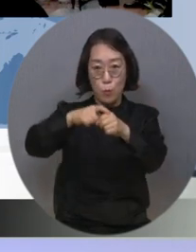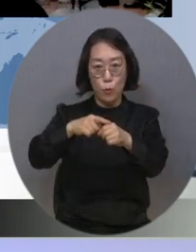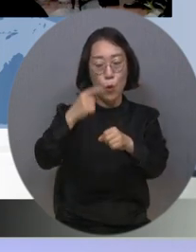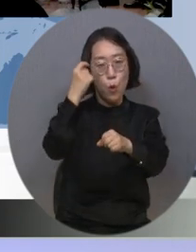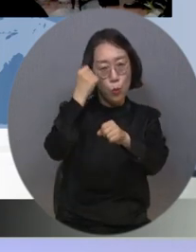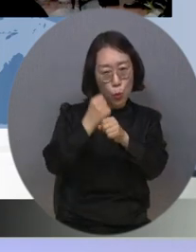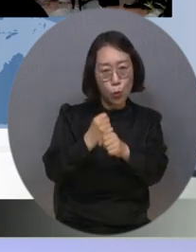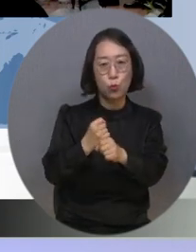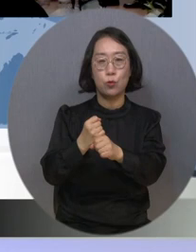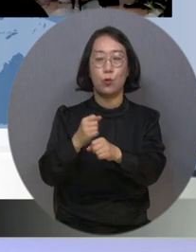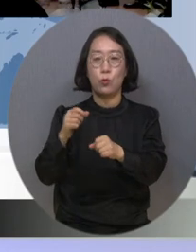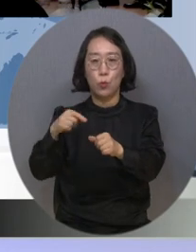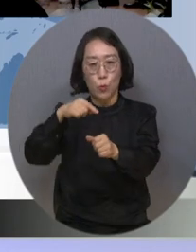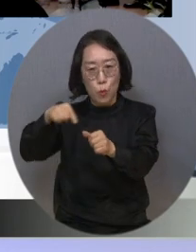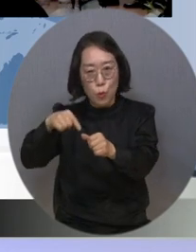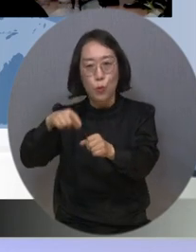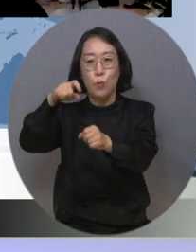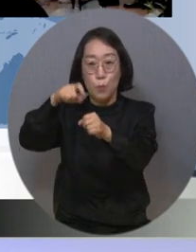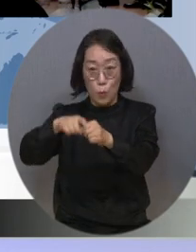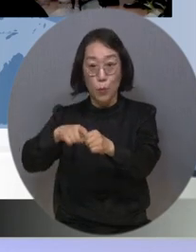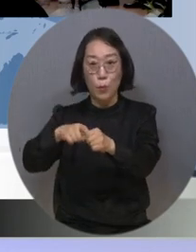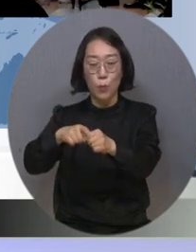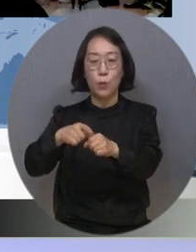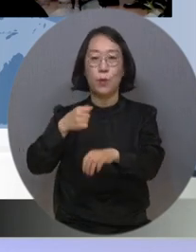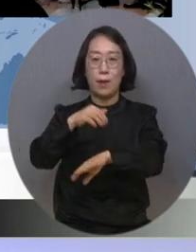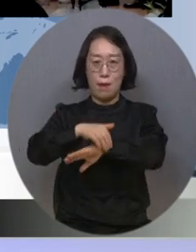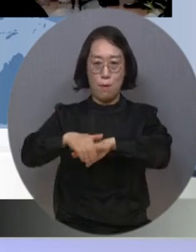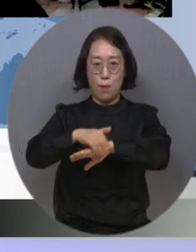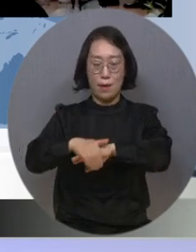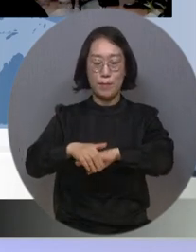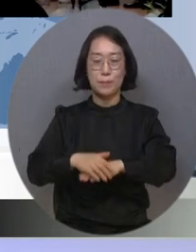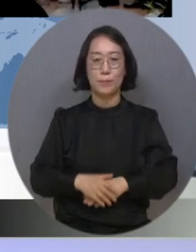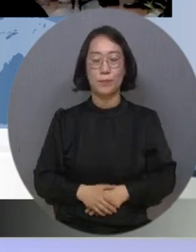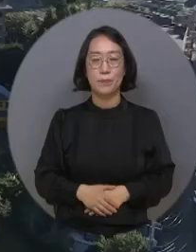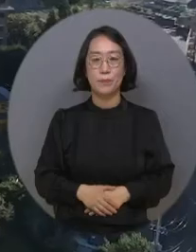봉사에 충실한 대학을 만든다는 계획입니다. 김영재 기자입니다.